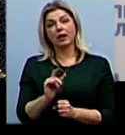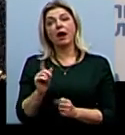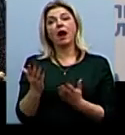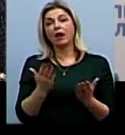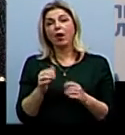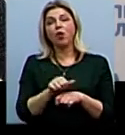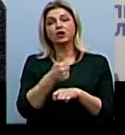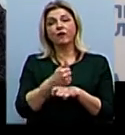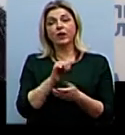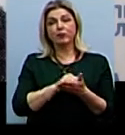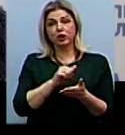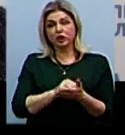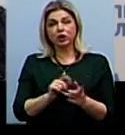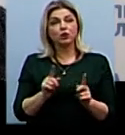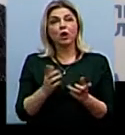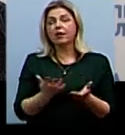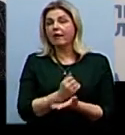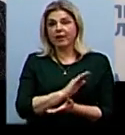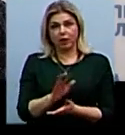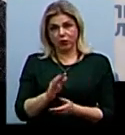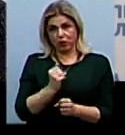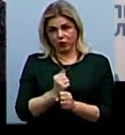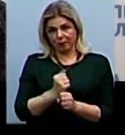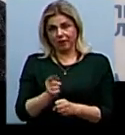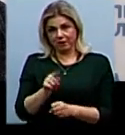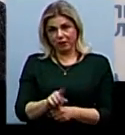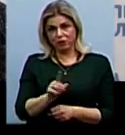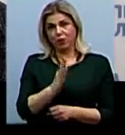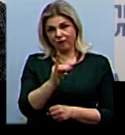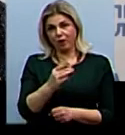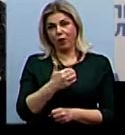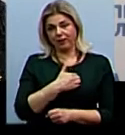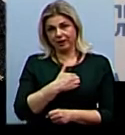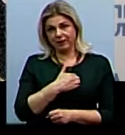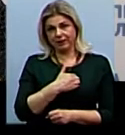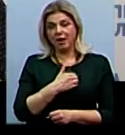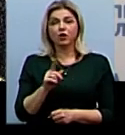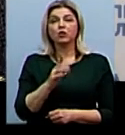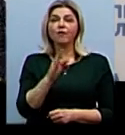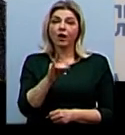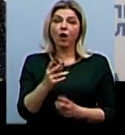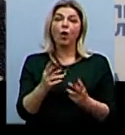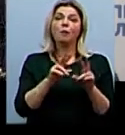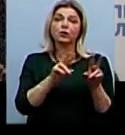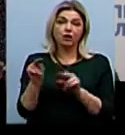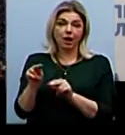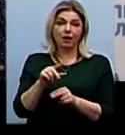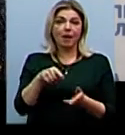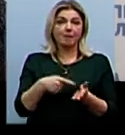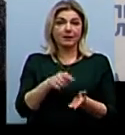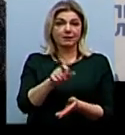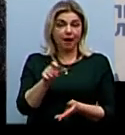основні причини, з яких не вдалося зробити те, що ви хотіли, що ви, мабуть, обіцяли містянам?